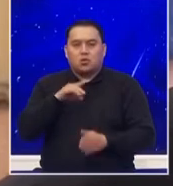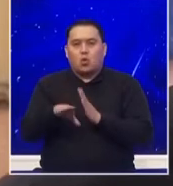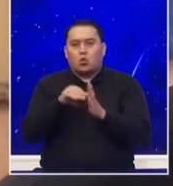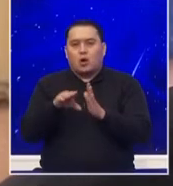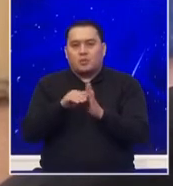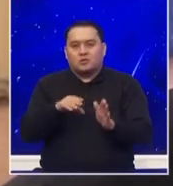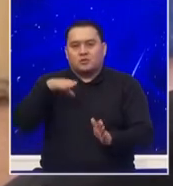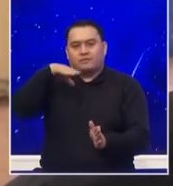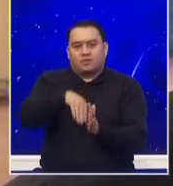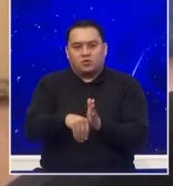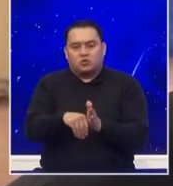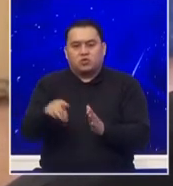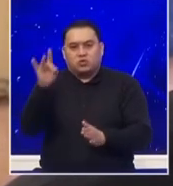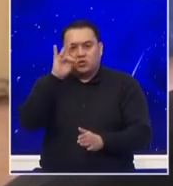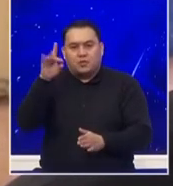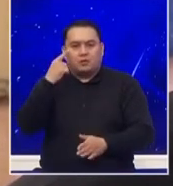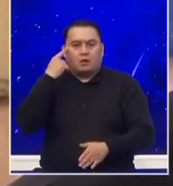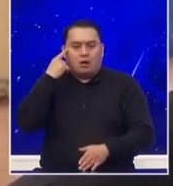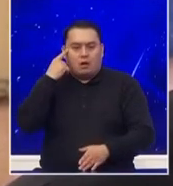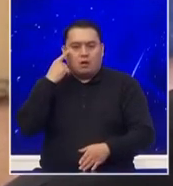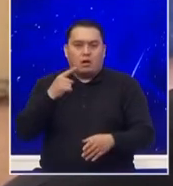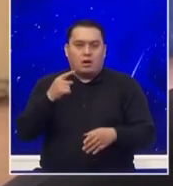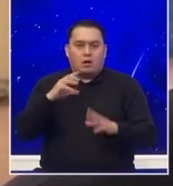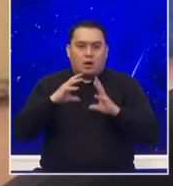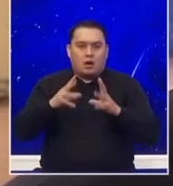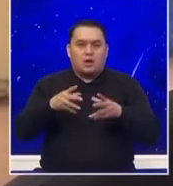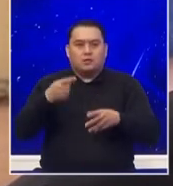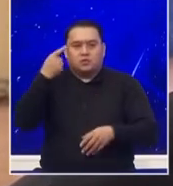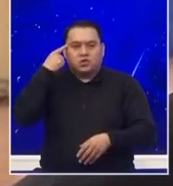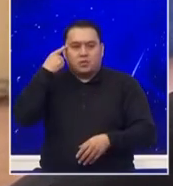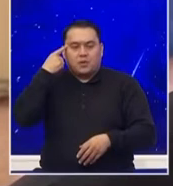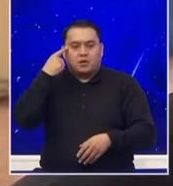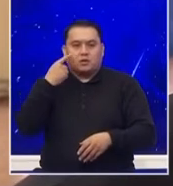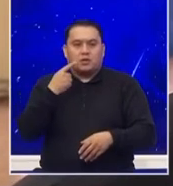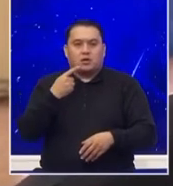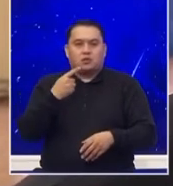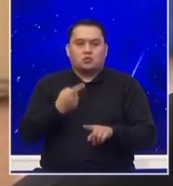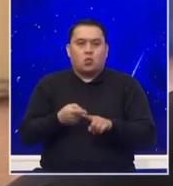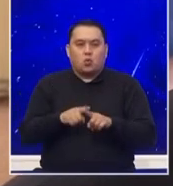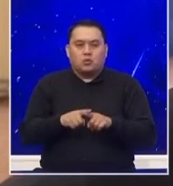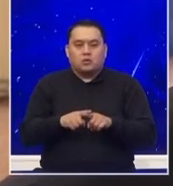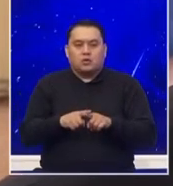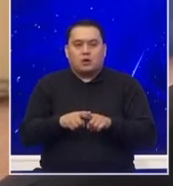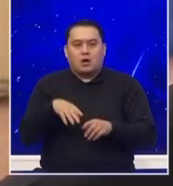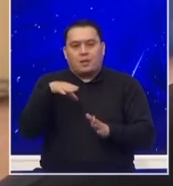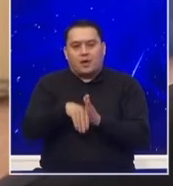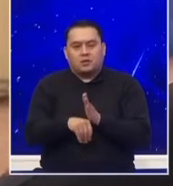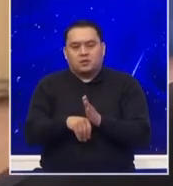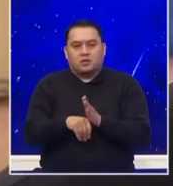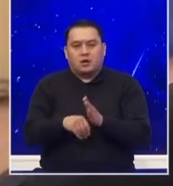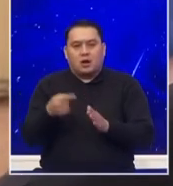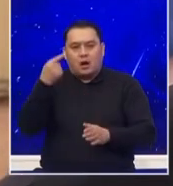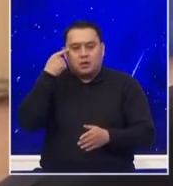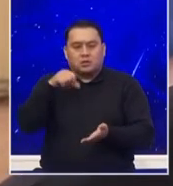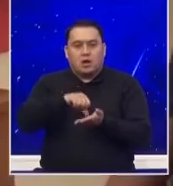кіріп, чемпионат Азия, әлем чемпионы, чемпионаты болады. Соған құрама командасына кіріп, сол